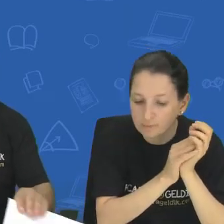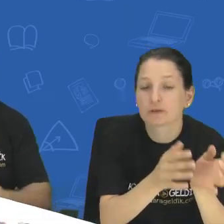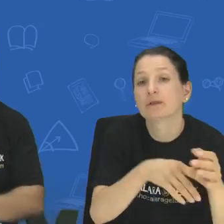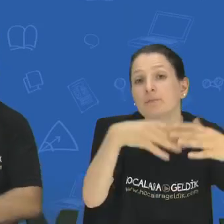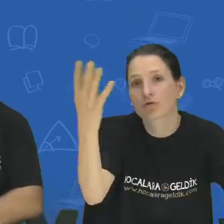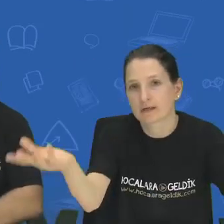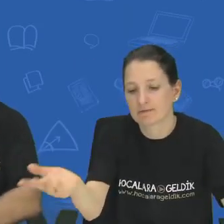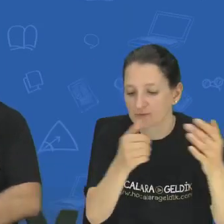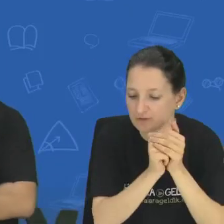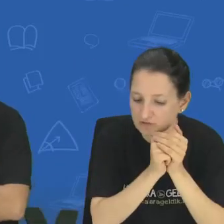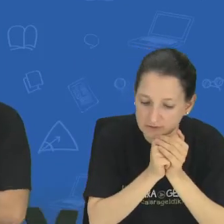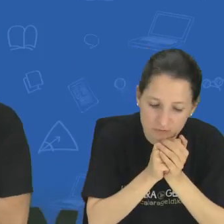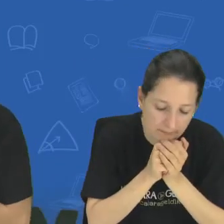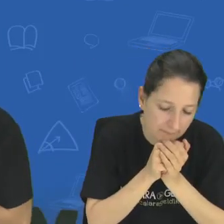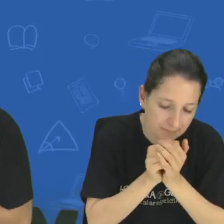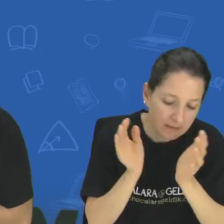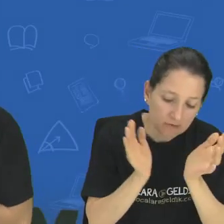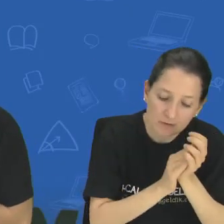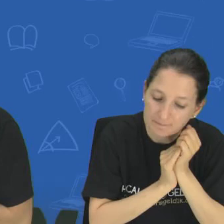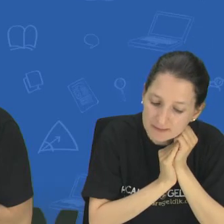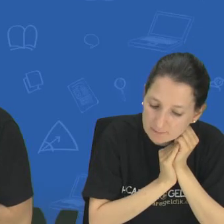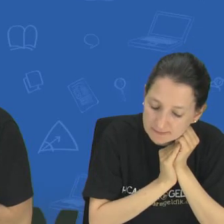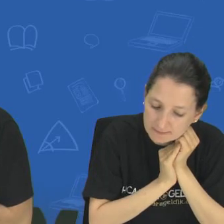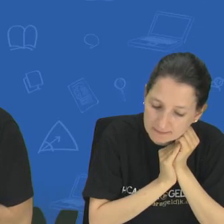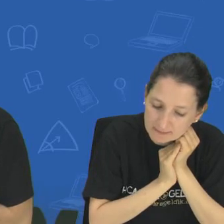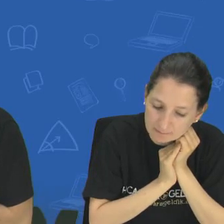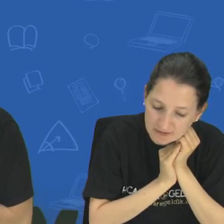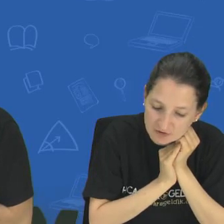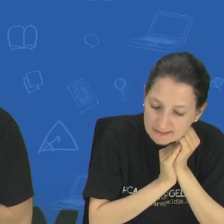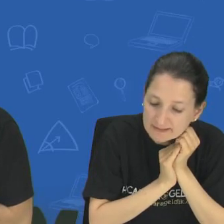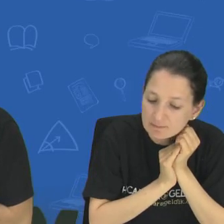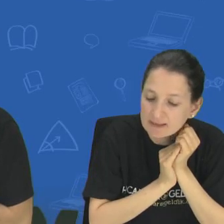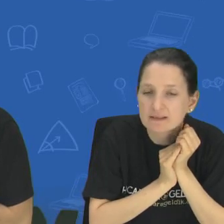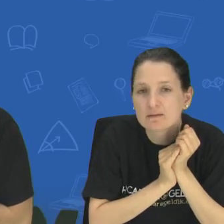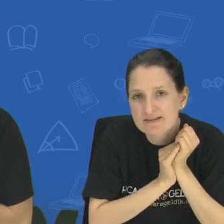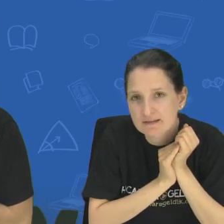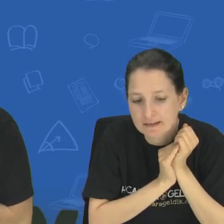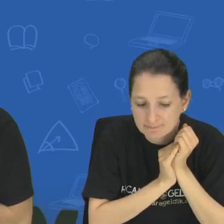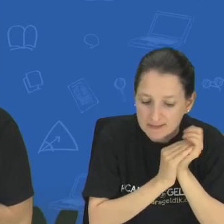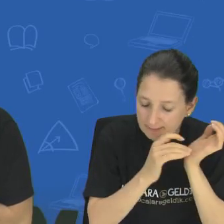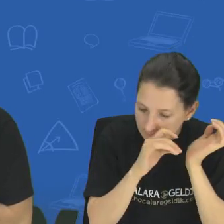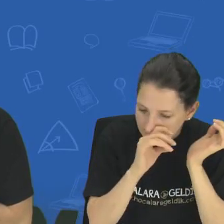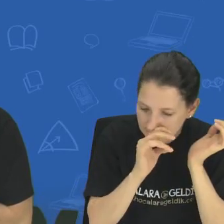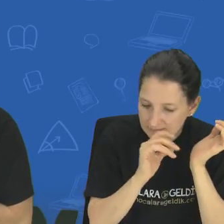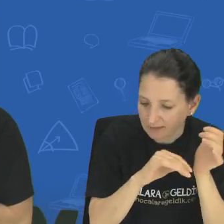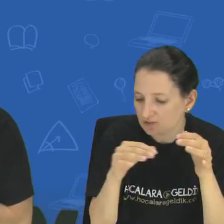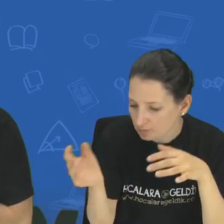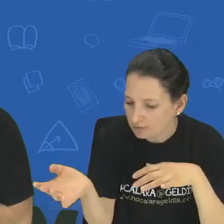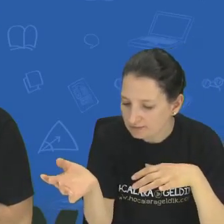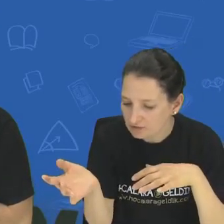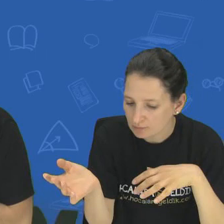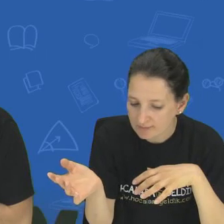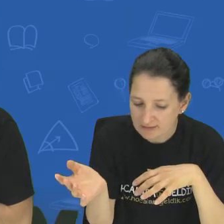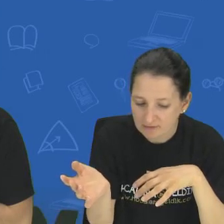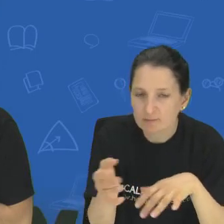diyelim. Ve bunun gibi daha birçok yer var. Biz başlıcalarını söyledik. Sonra diğer bir başlık, kimya ile ilgili meslekler. Kimya ile ilgili ya işte